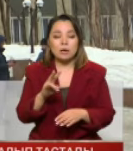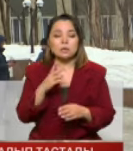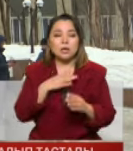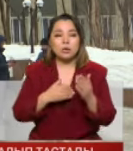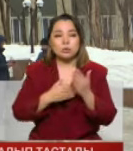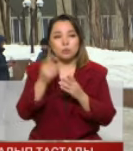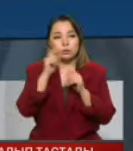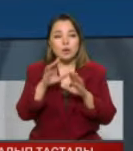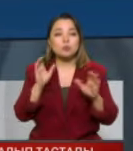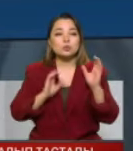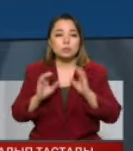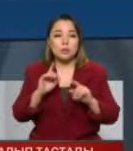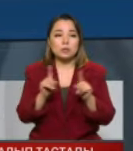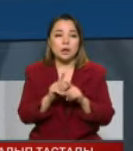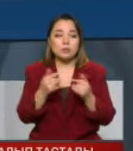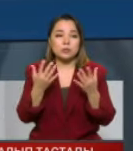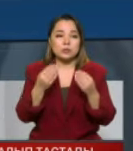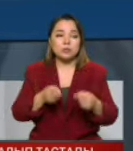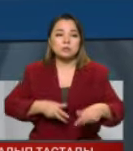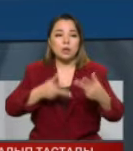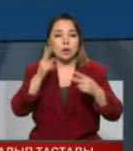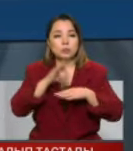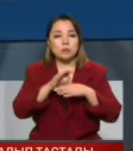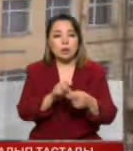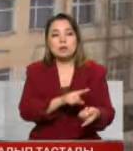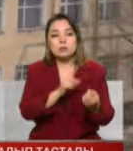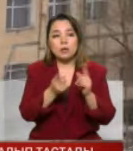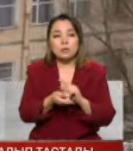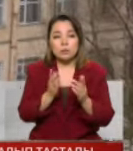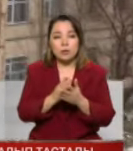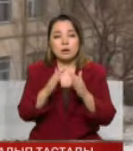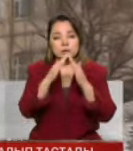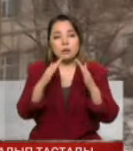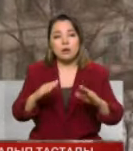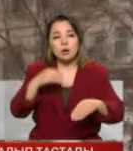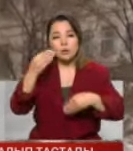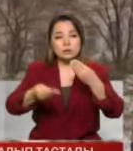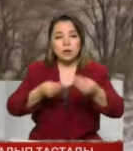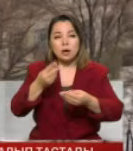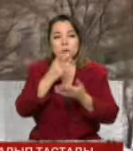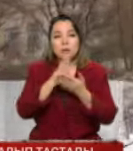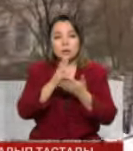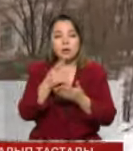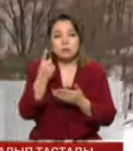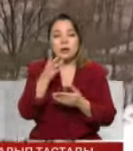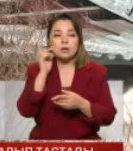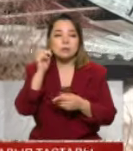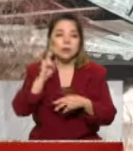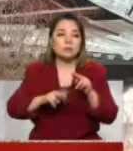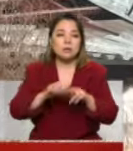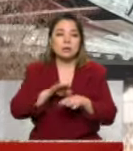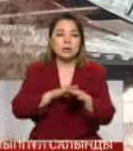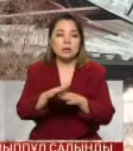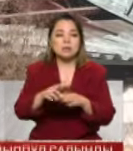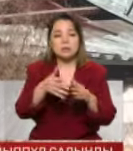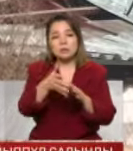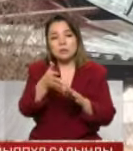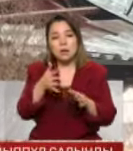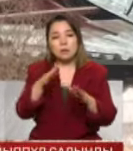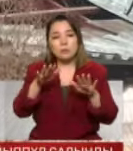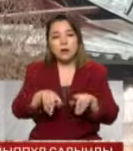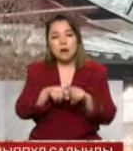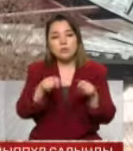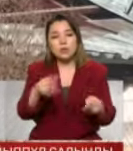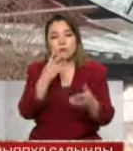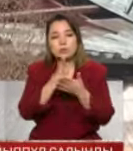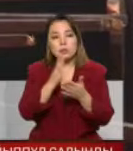оқу орнының студенттері де бүгін қашықтықтан оқуға көшті. Оқу ғимаратының шатыры қираған. Бір ғасыр бұрын салынған нысанның төбесі қазір ашық